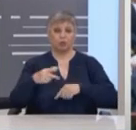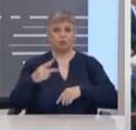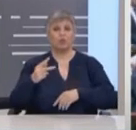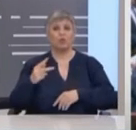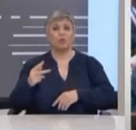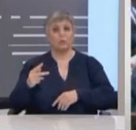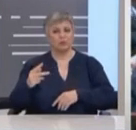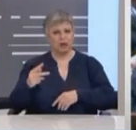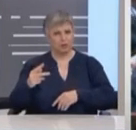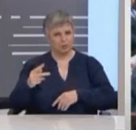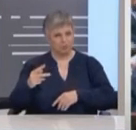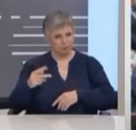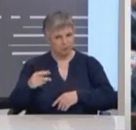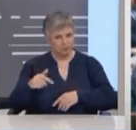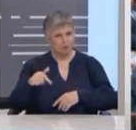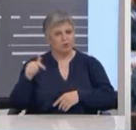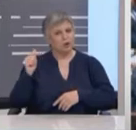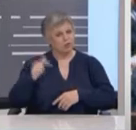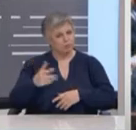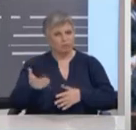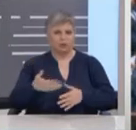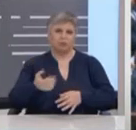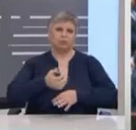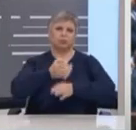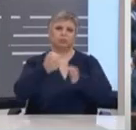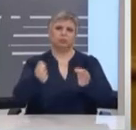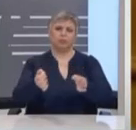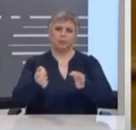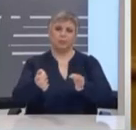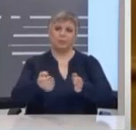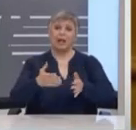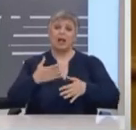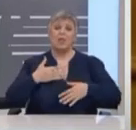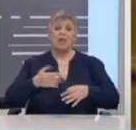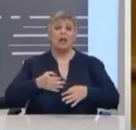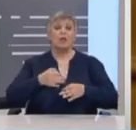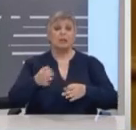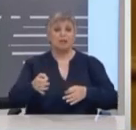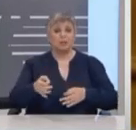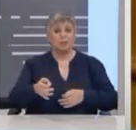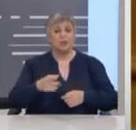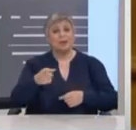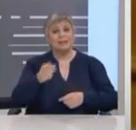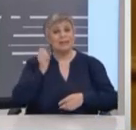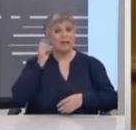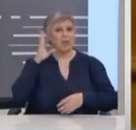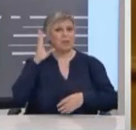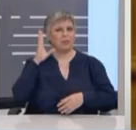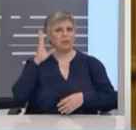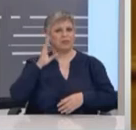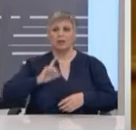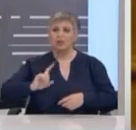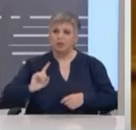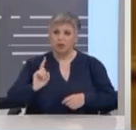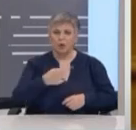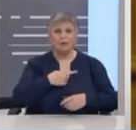είχα την ευθύνη να εκφράζετε την επίσημη θέση του Υπουργείου. Όμως θα ήθελα να υπενθυμίσω και σε εσάς και σε όλο το σώμα ότι